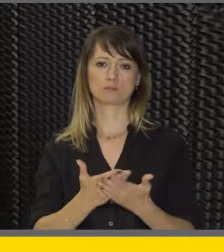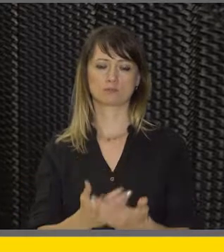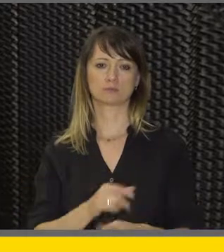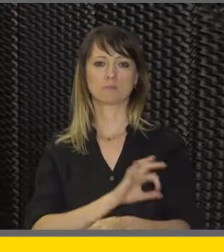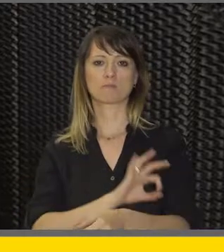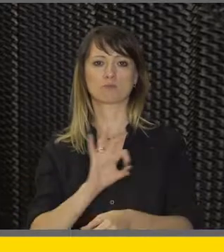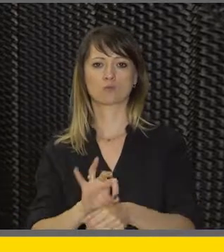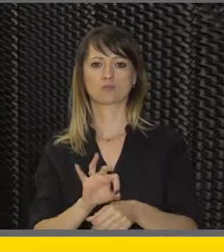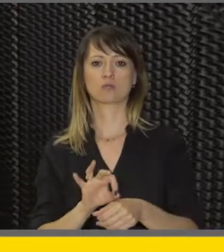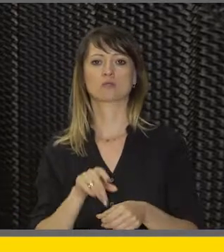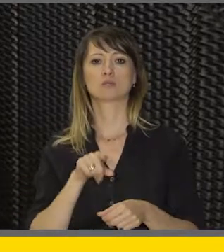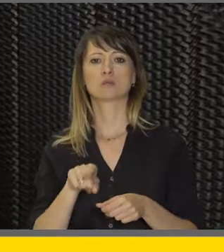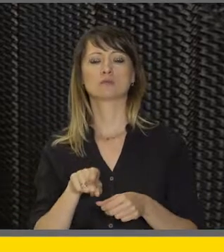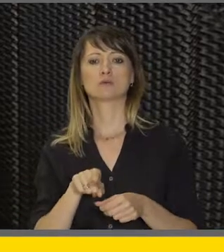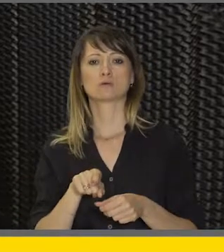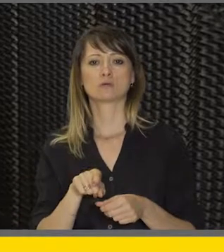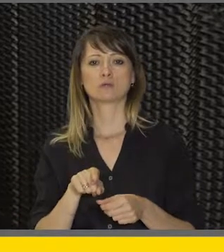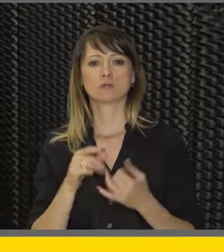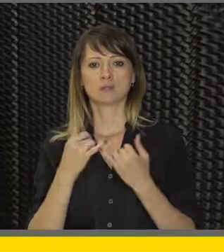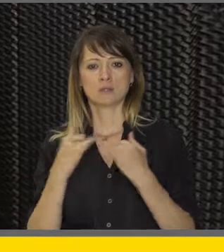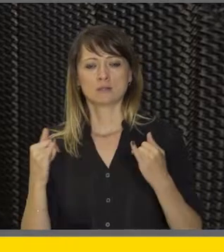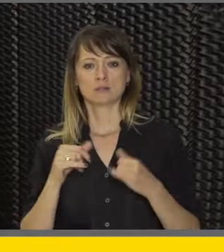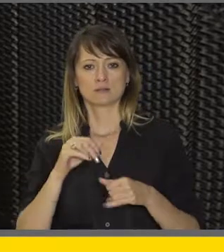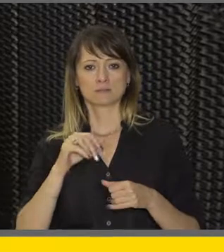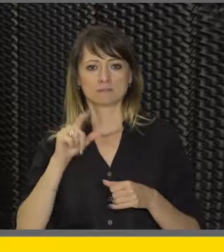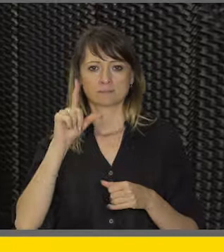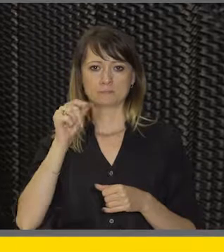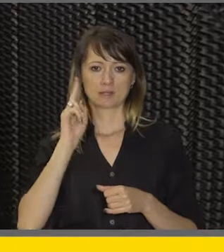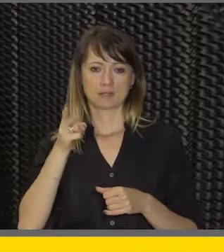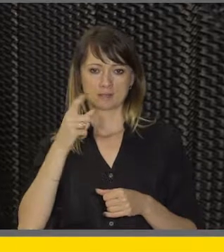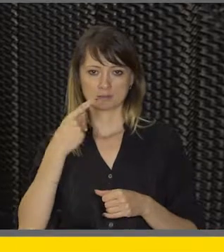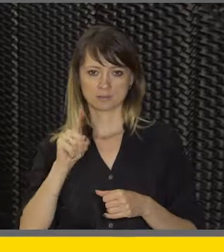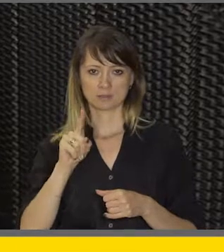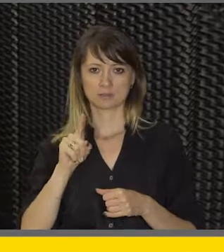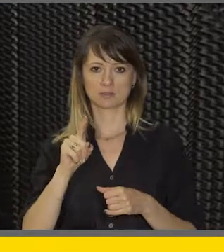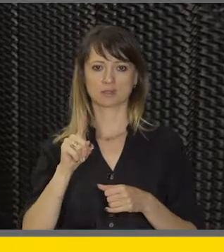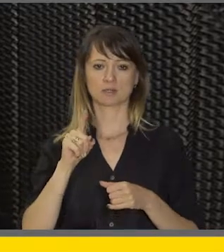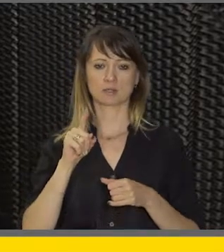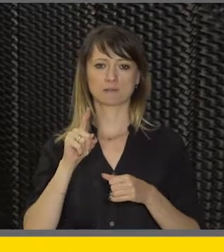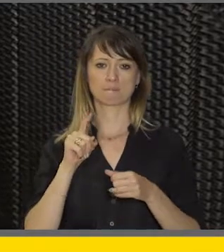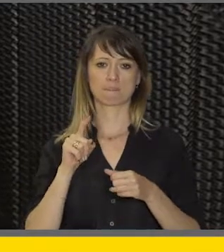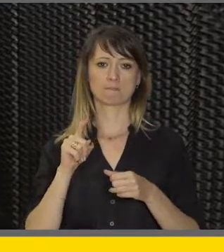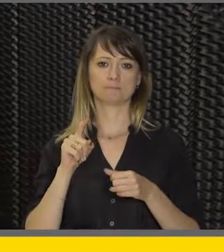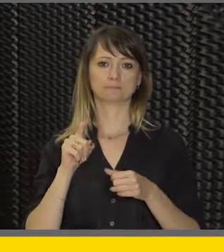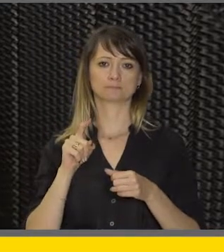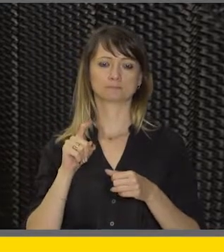pokazał Państwu, że były inne PKD, nie te, które są przyporządkowane do aktualnych specjalizacji, a jakby cechują